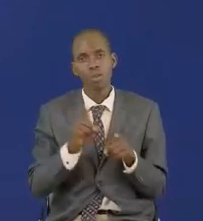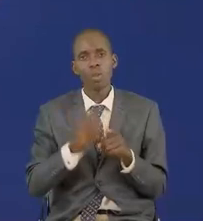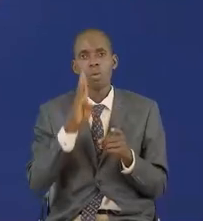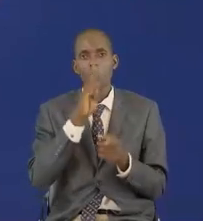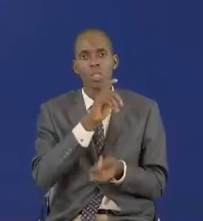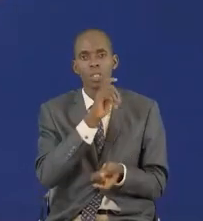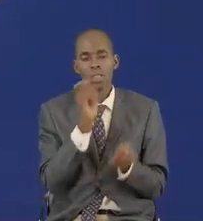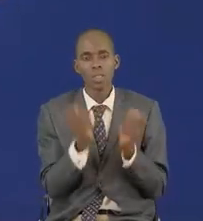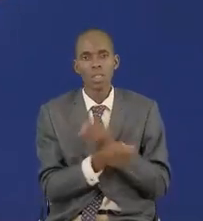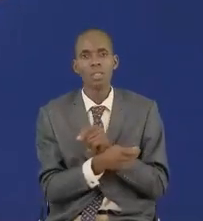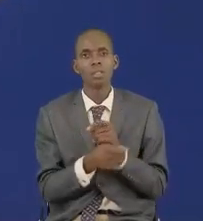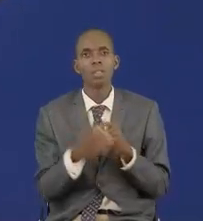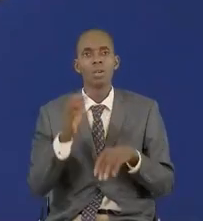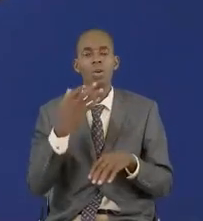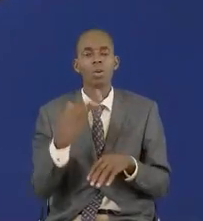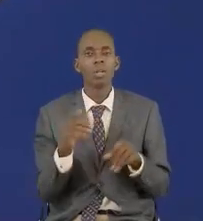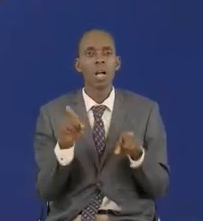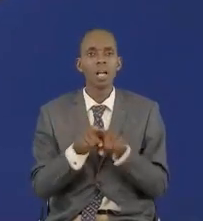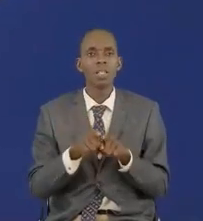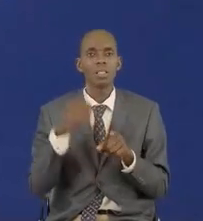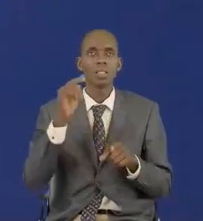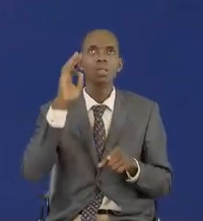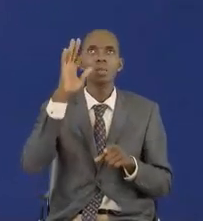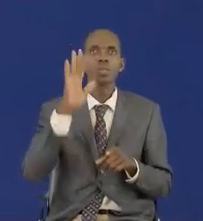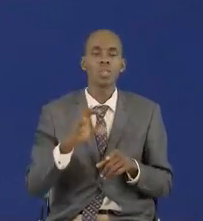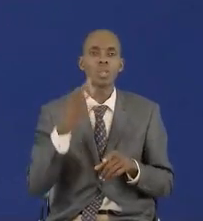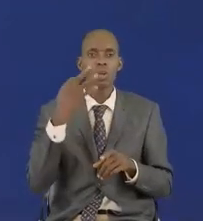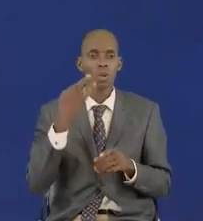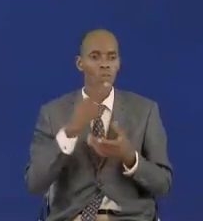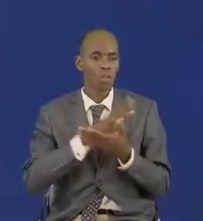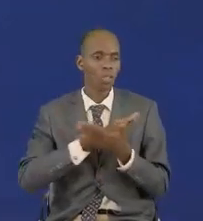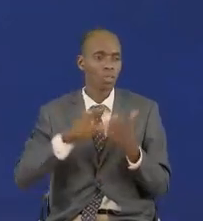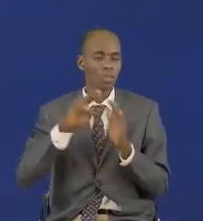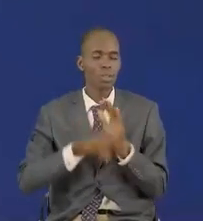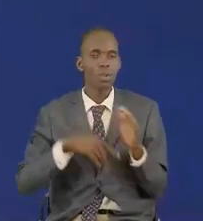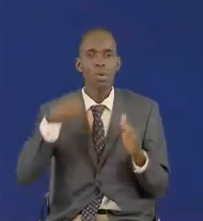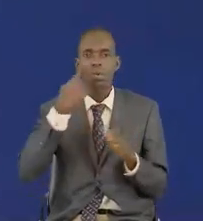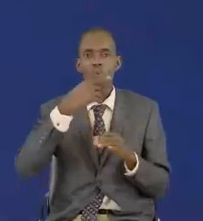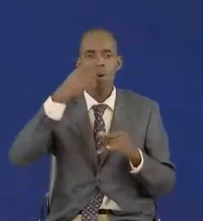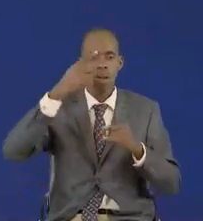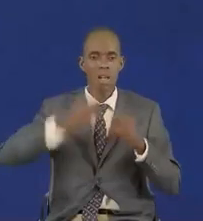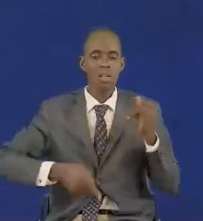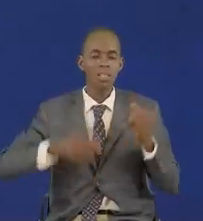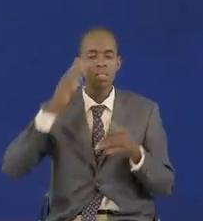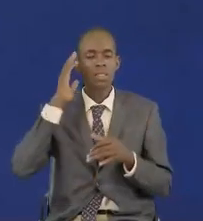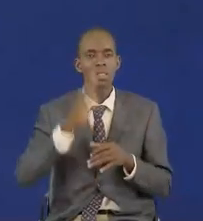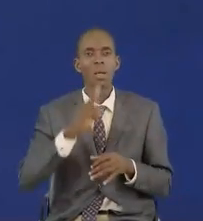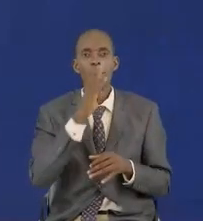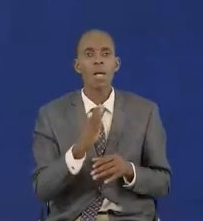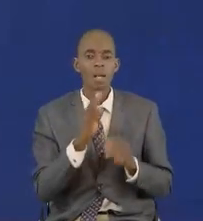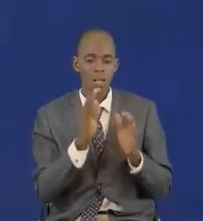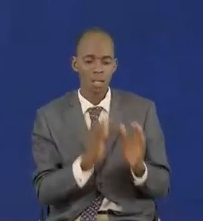ministre de justice leur fin sera selon les